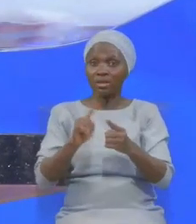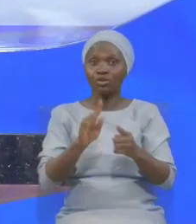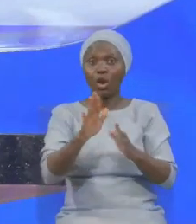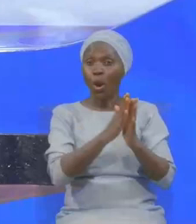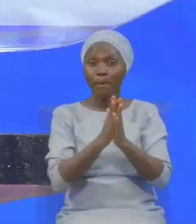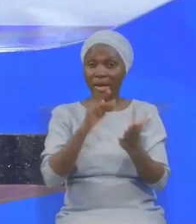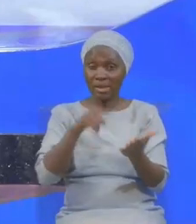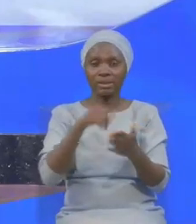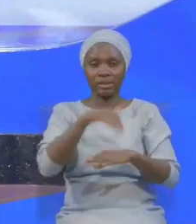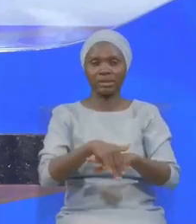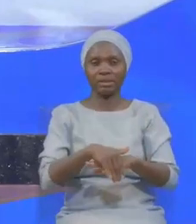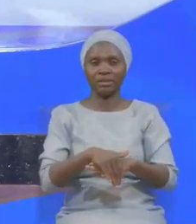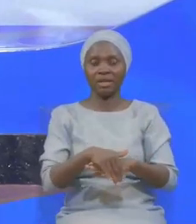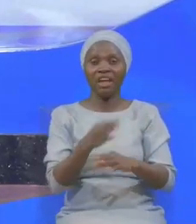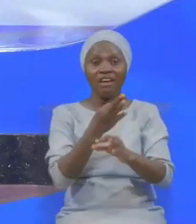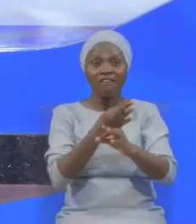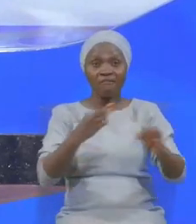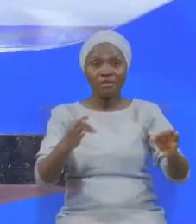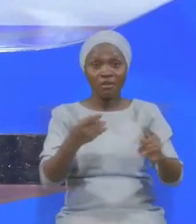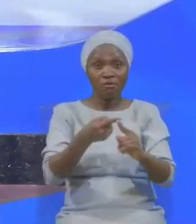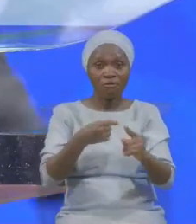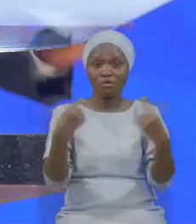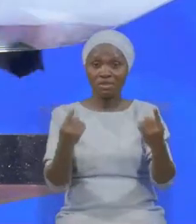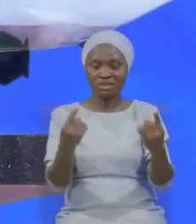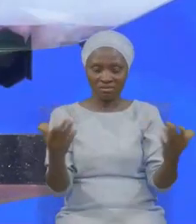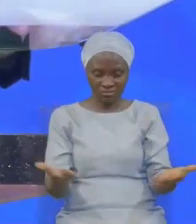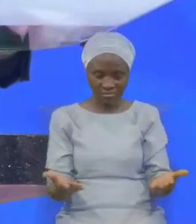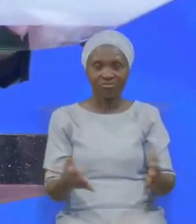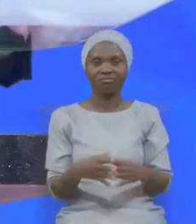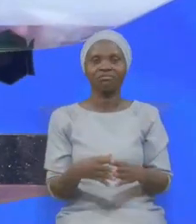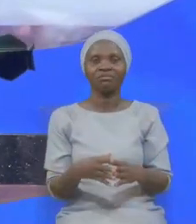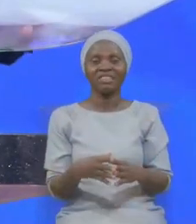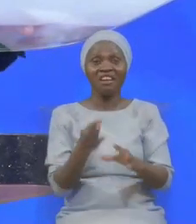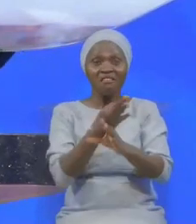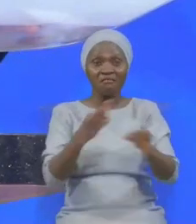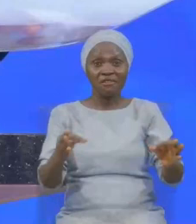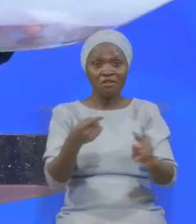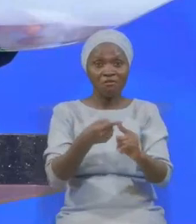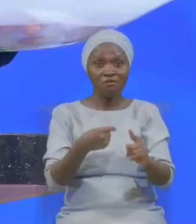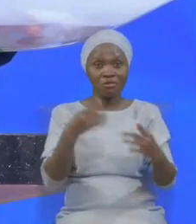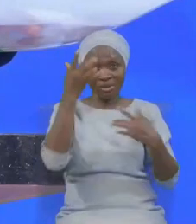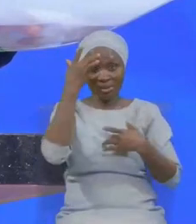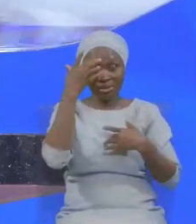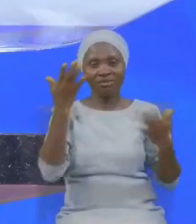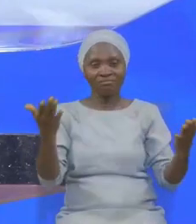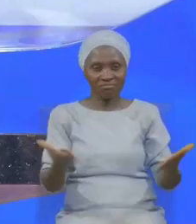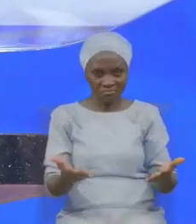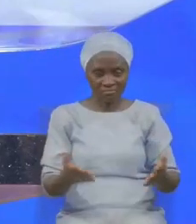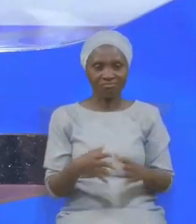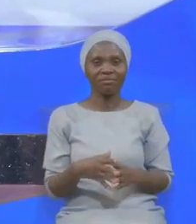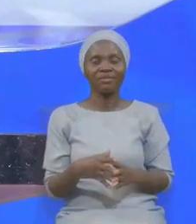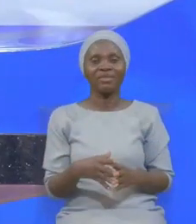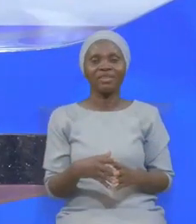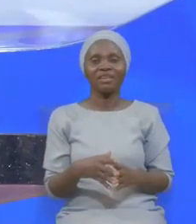prières ce soir. La libération du péché, c'est disponible ce soir. La libération des